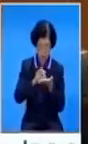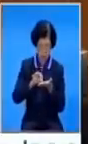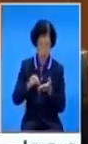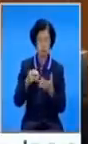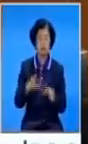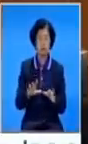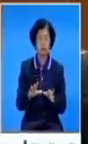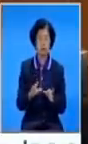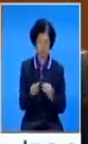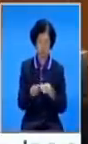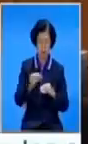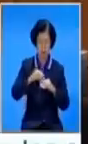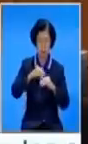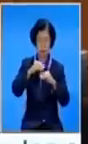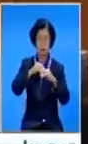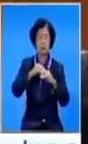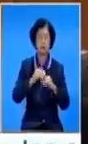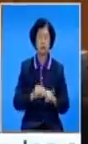เพิ่มเติมในส่วนนั้น